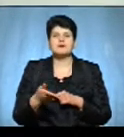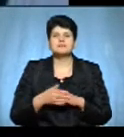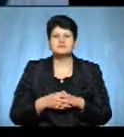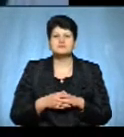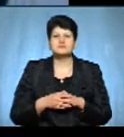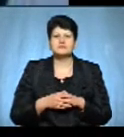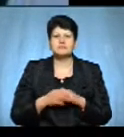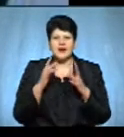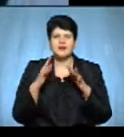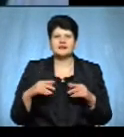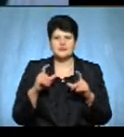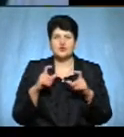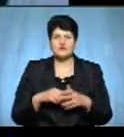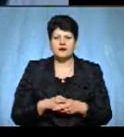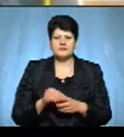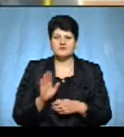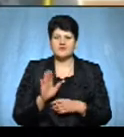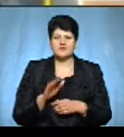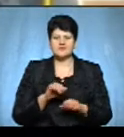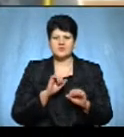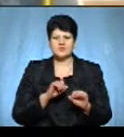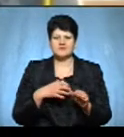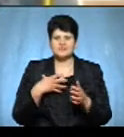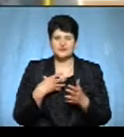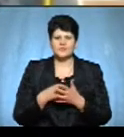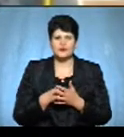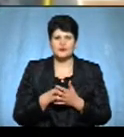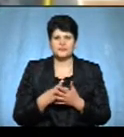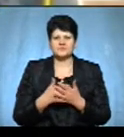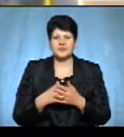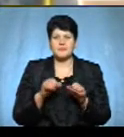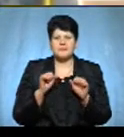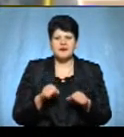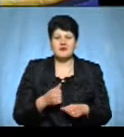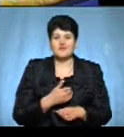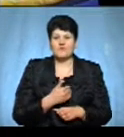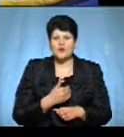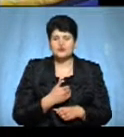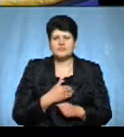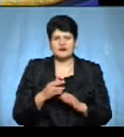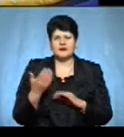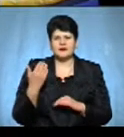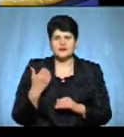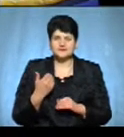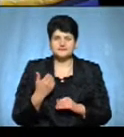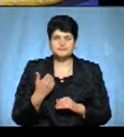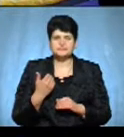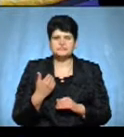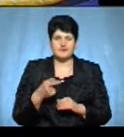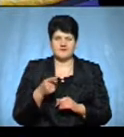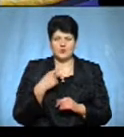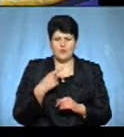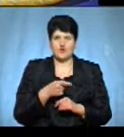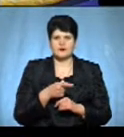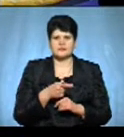приїхав? Біля ялинки сфотографуватися? Я кажу, ні, відстоювати свої, скажімо так, права і вольності, як і раніше. А